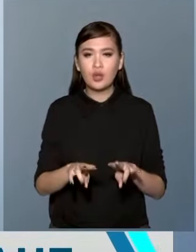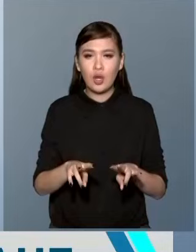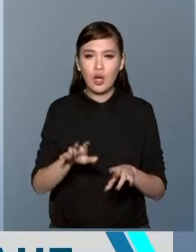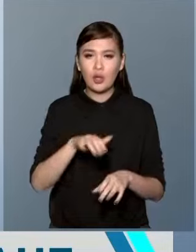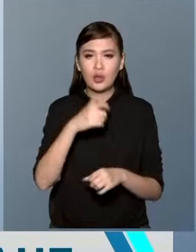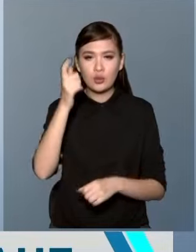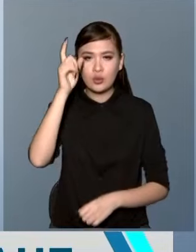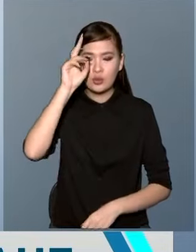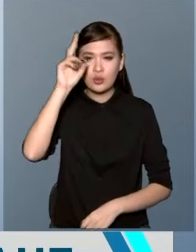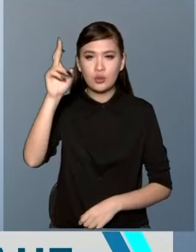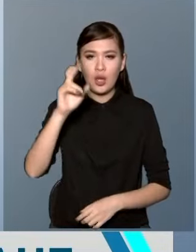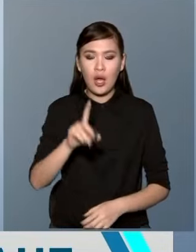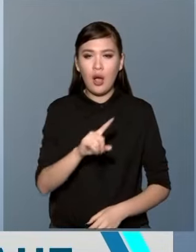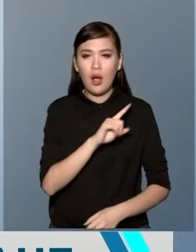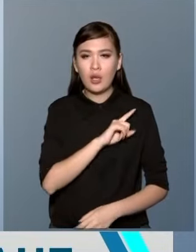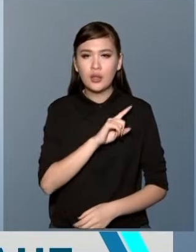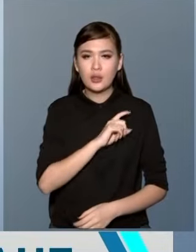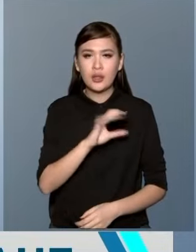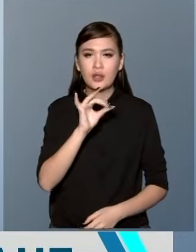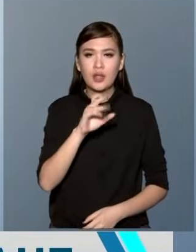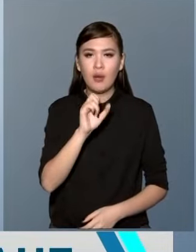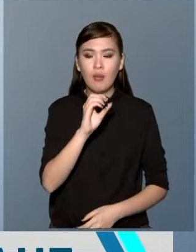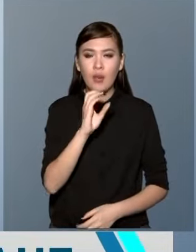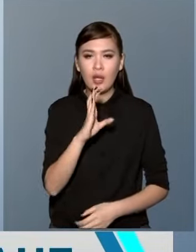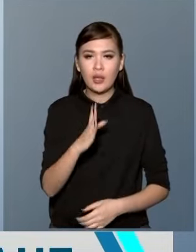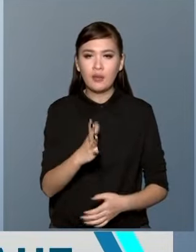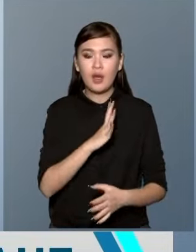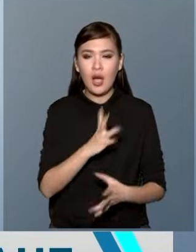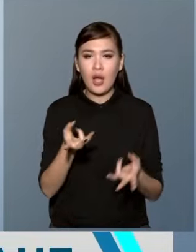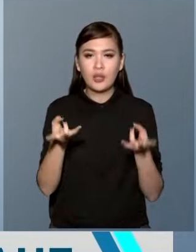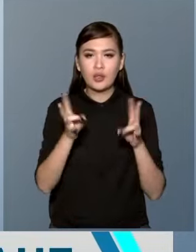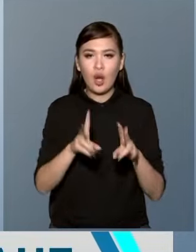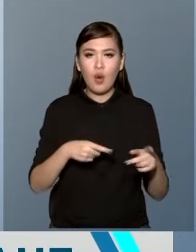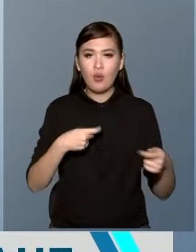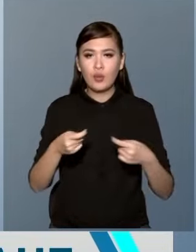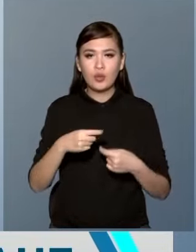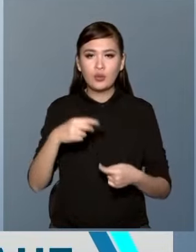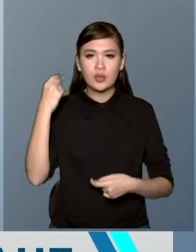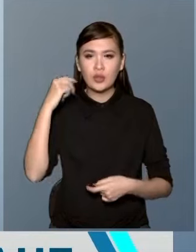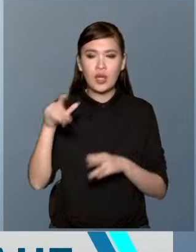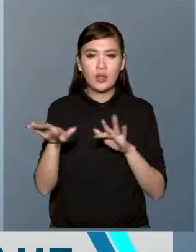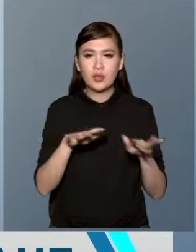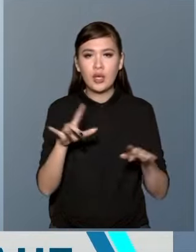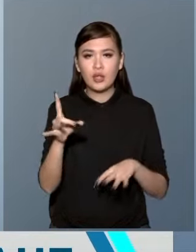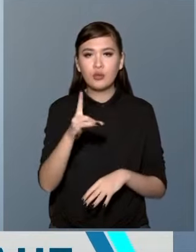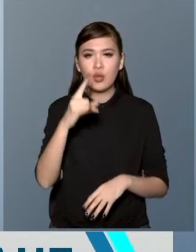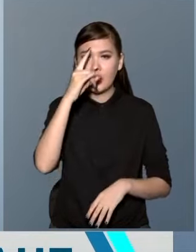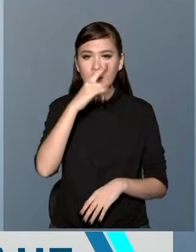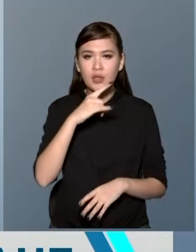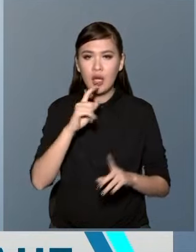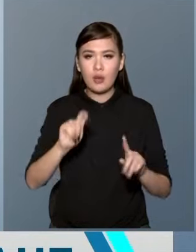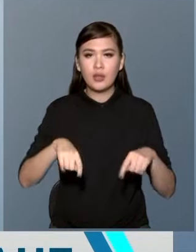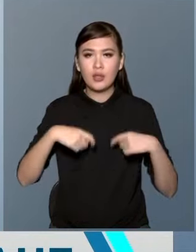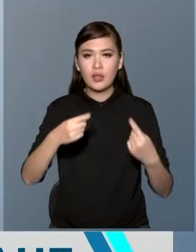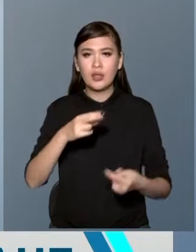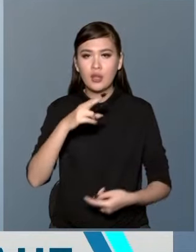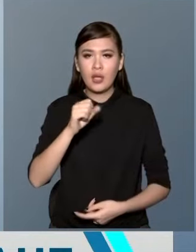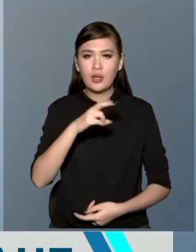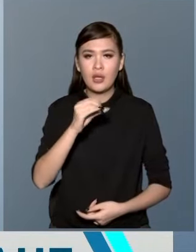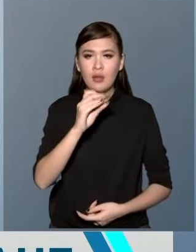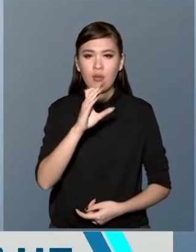службы государственной охраны Сакен Исабеков. Управляющим делами президента Республики Казахстан переназначен